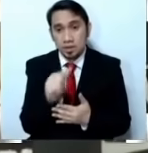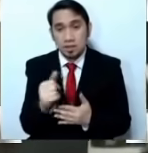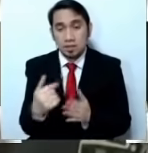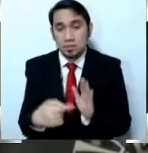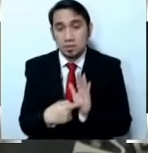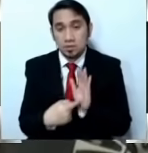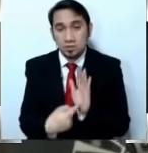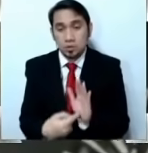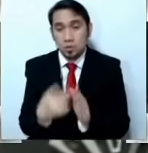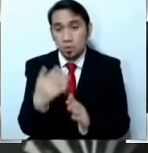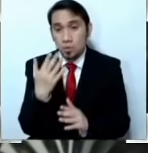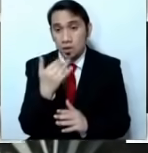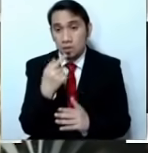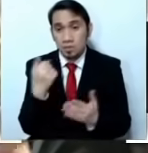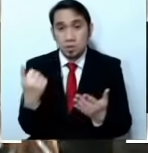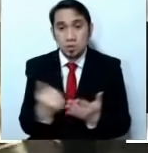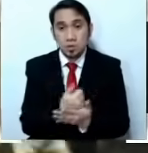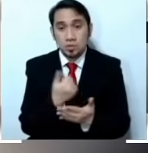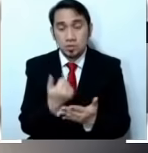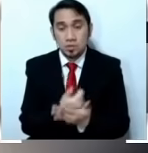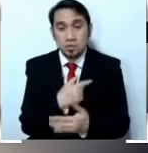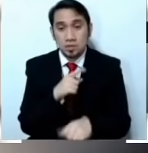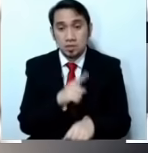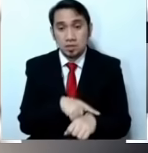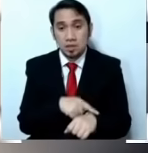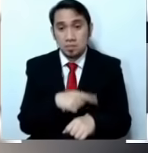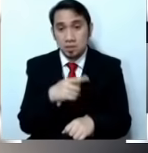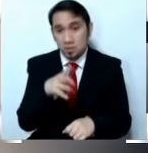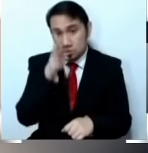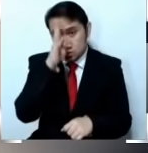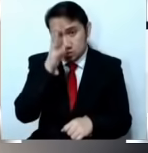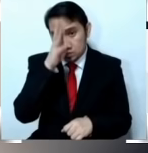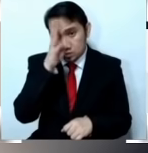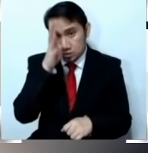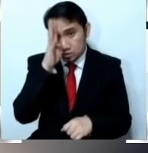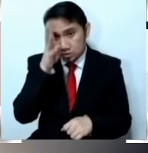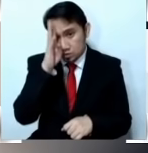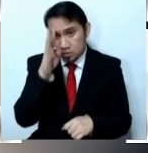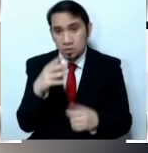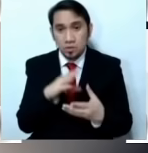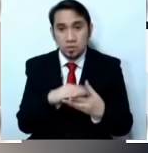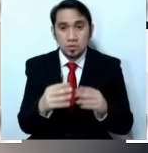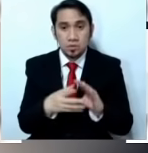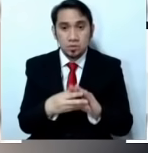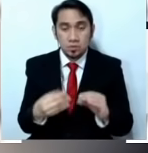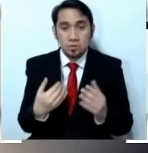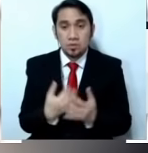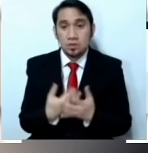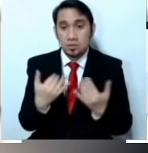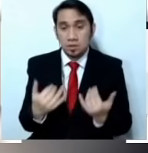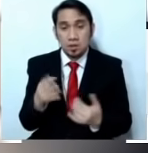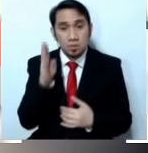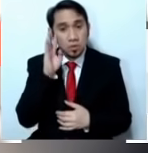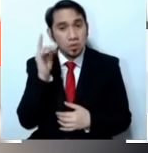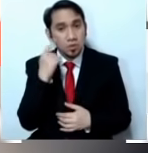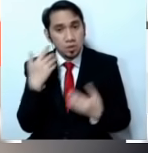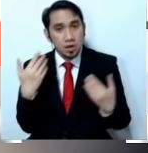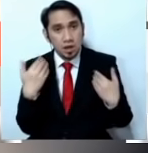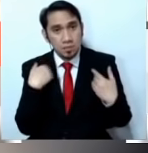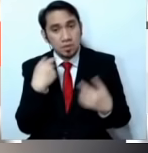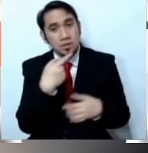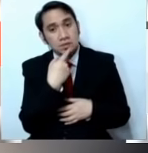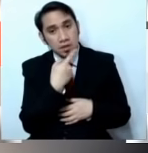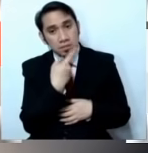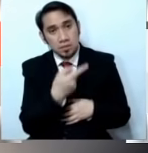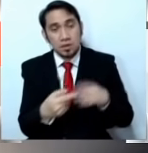ang oras sa aniyang imbentong kwento ni Trillanes. Ngayon, may pasa rin si Go kay Trillanes, kaugnay ng 2022 elections.